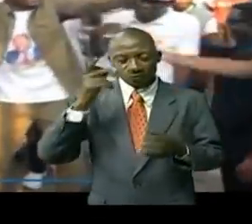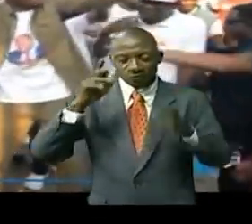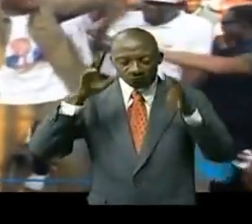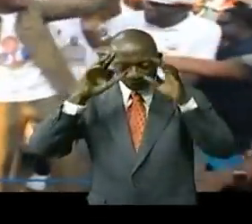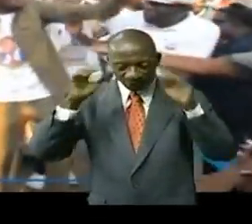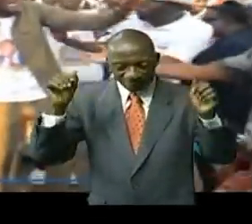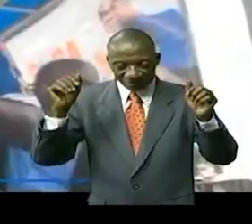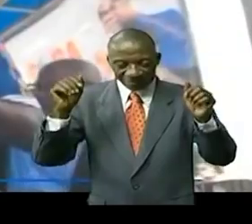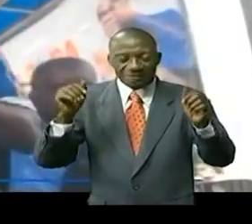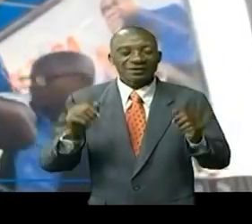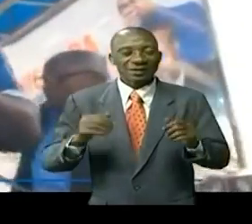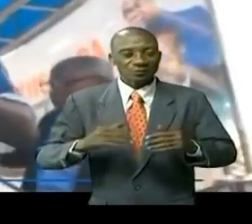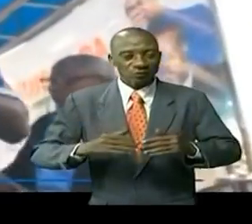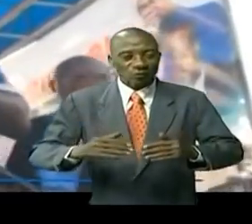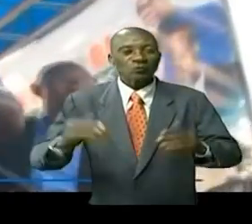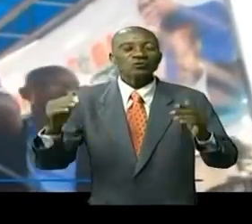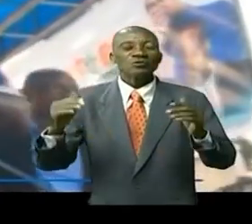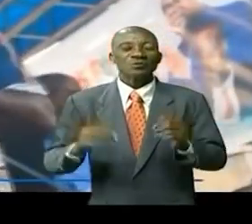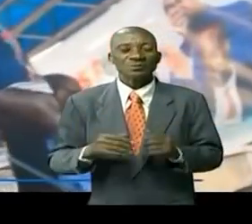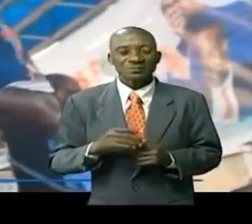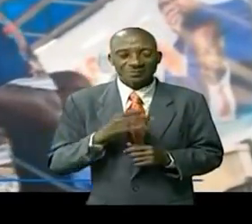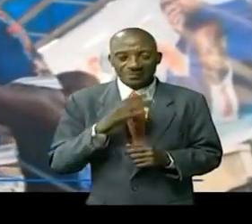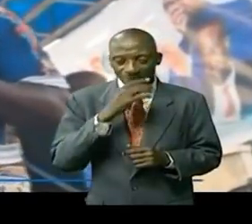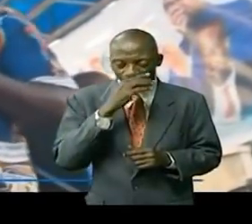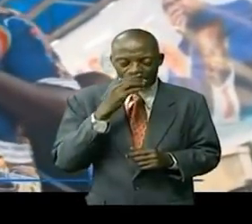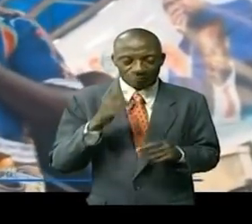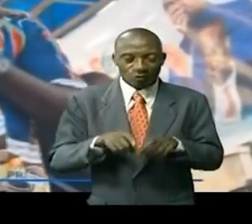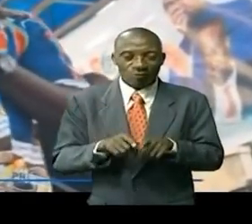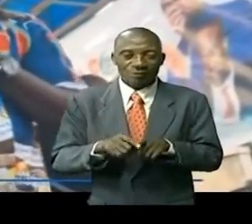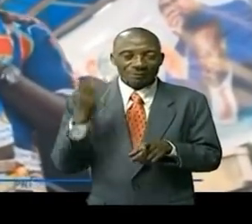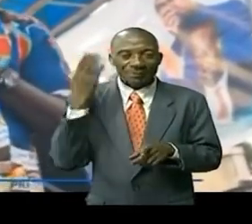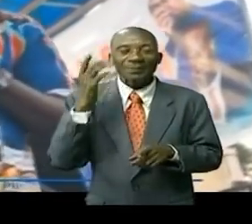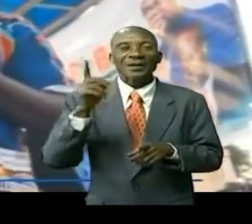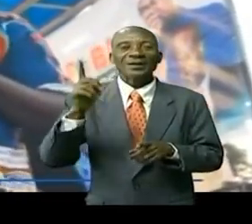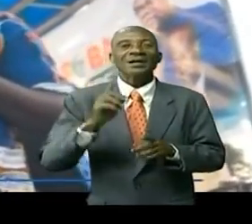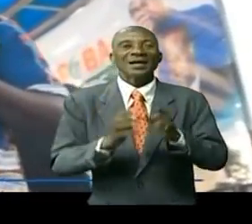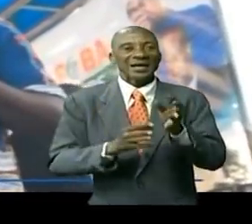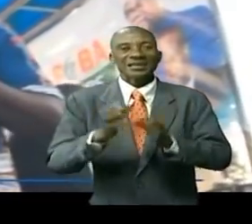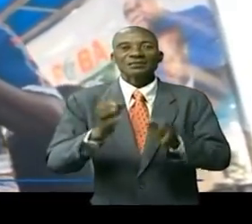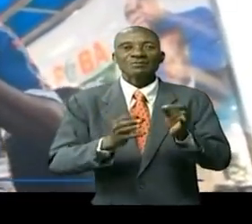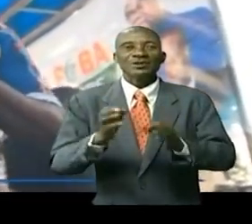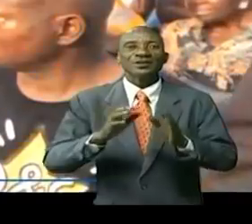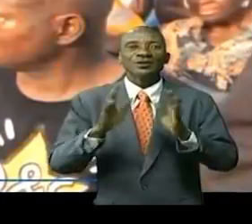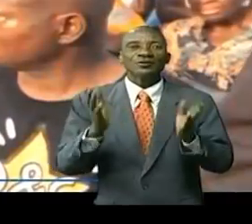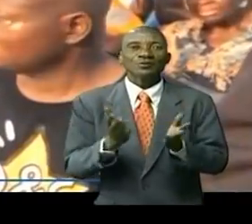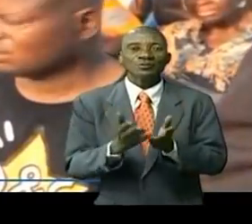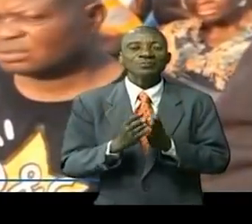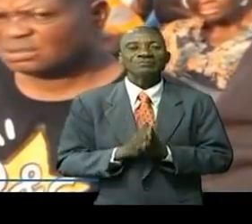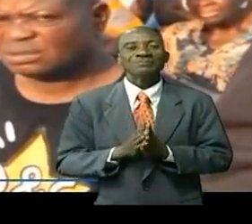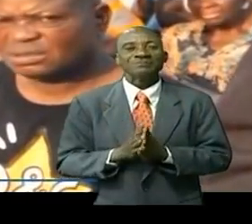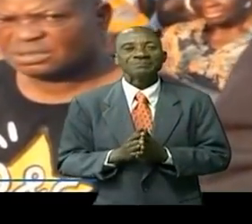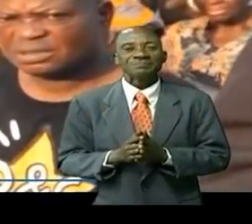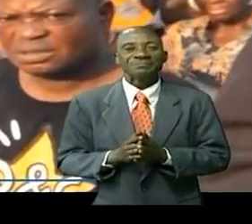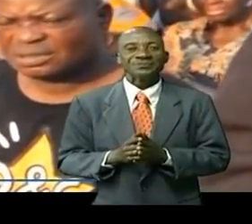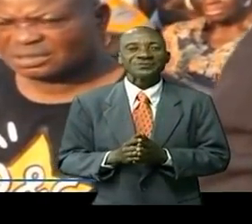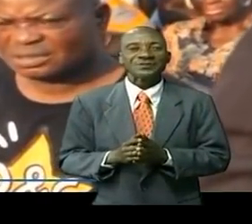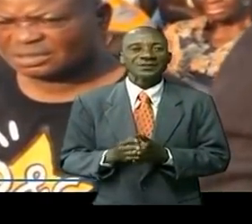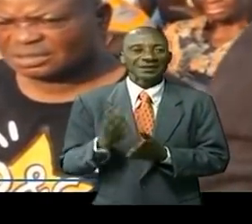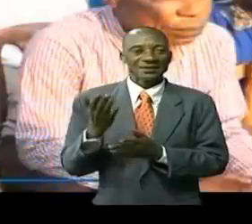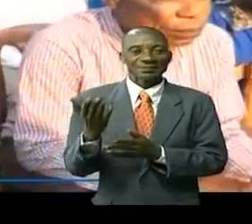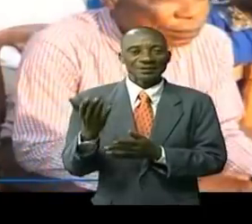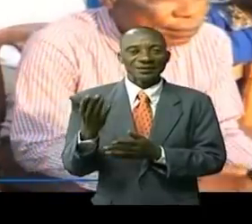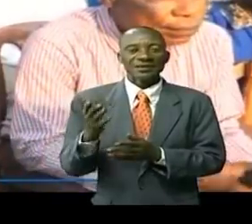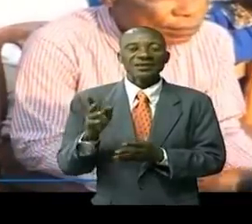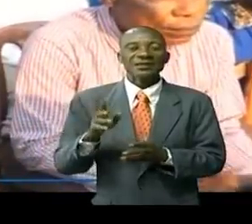soutenue, a souligné l'ingénieur Nixon Ndinga Tito. Ce dernier, après avoir planté les décors, a demandé à la population congolaise